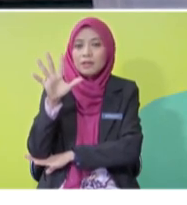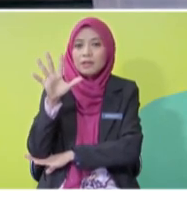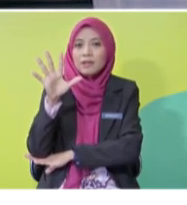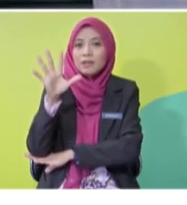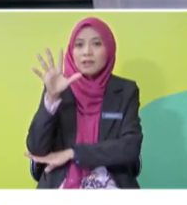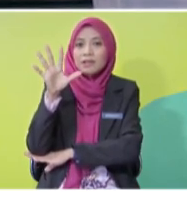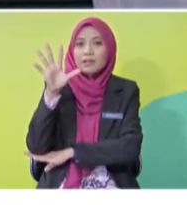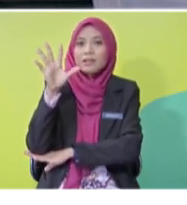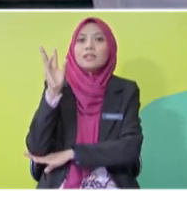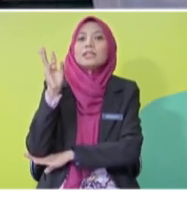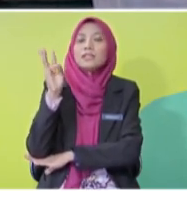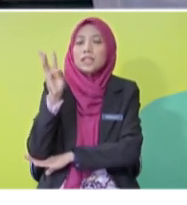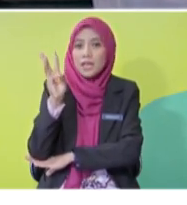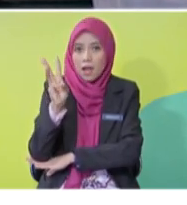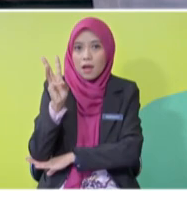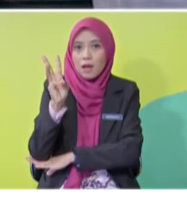lima enam